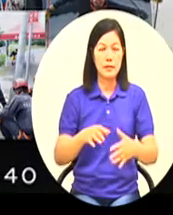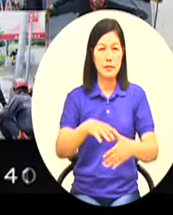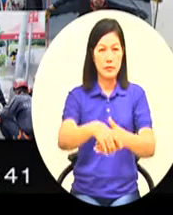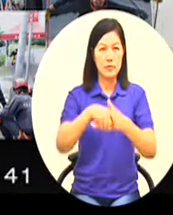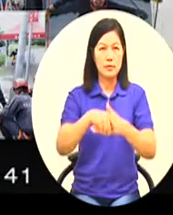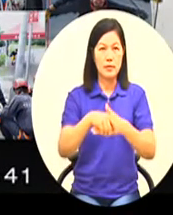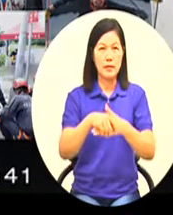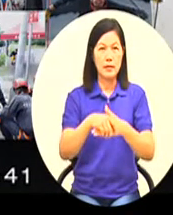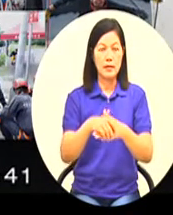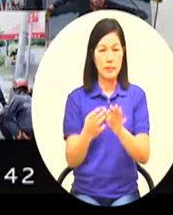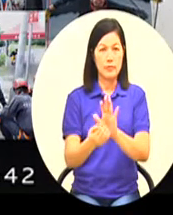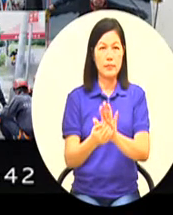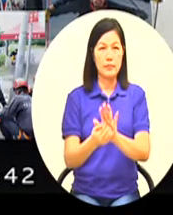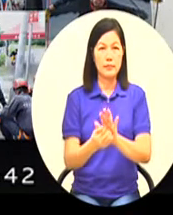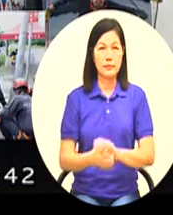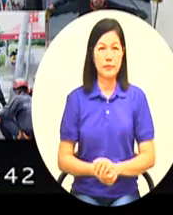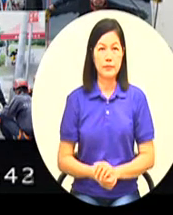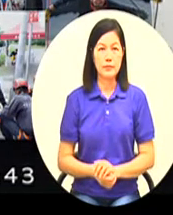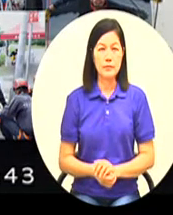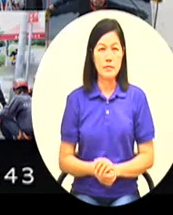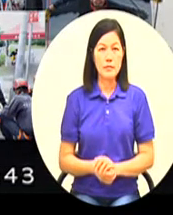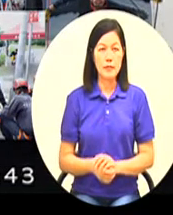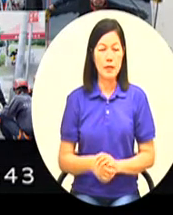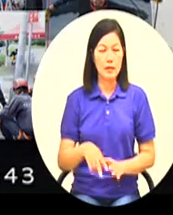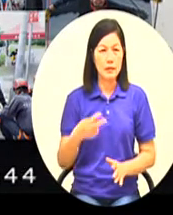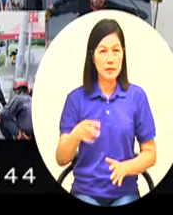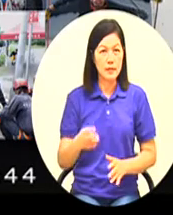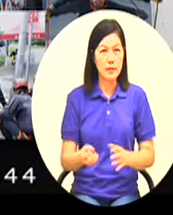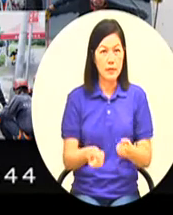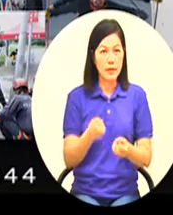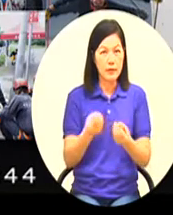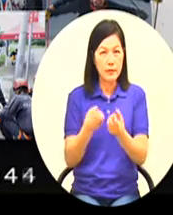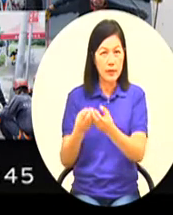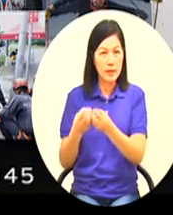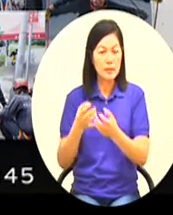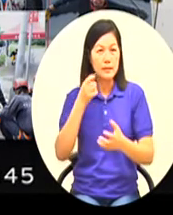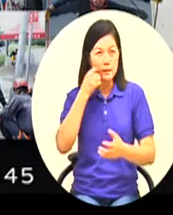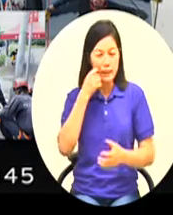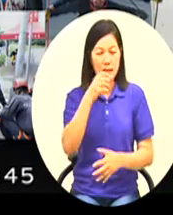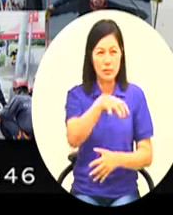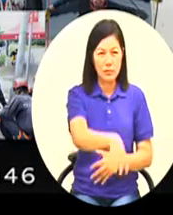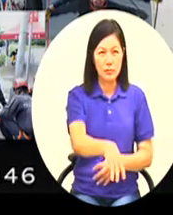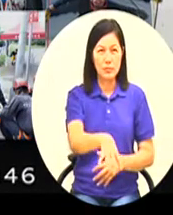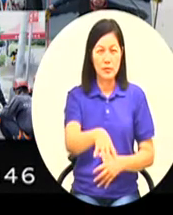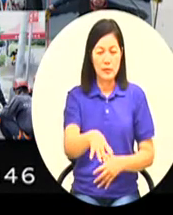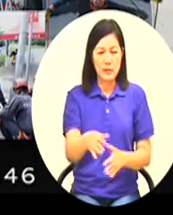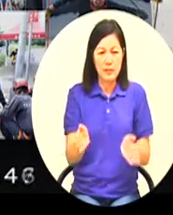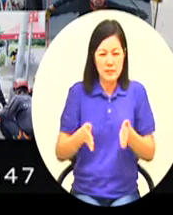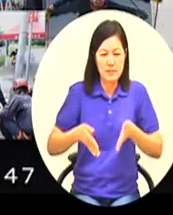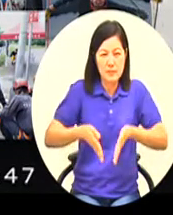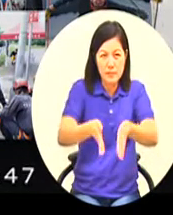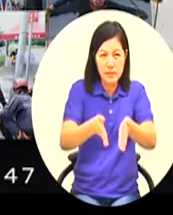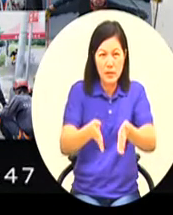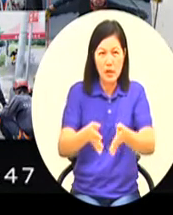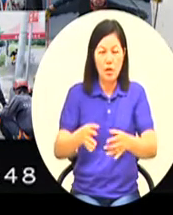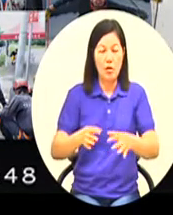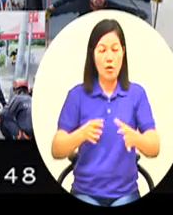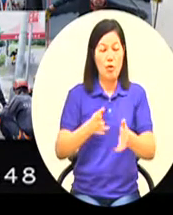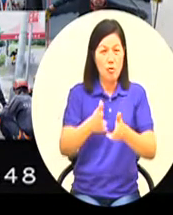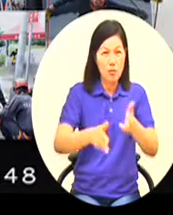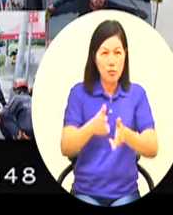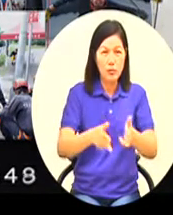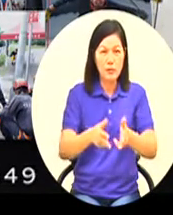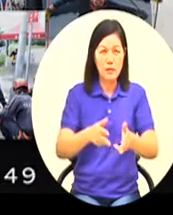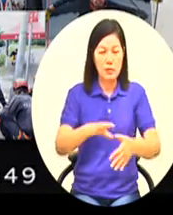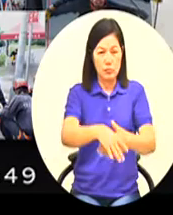生潜在灾害的类型，选定抢救困难场所，如狭窄巷弄、工厂等，实施救灾组合